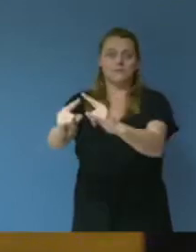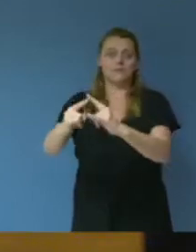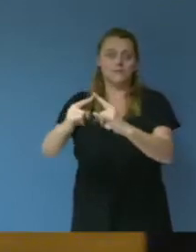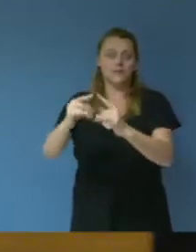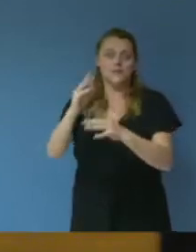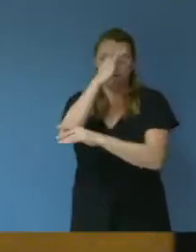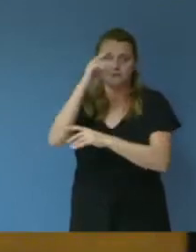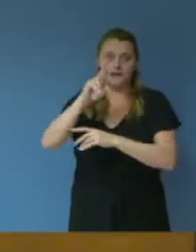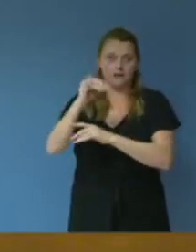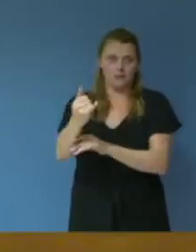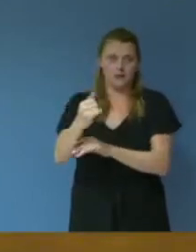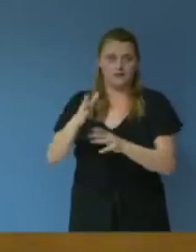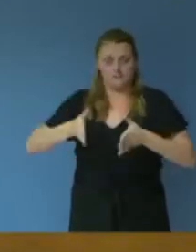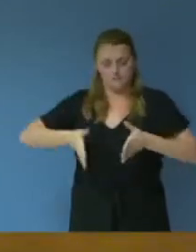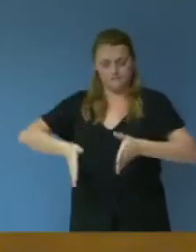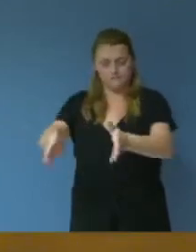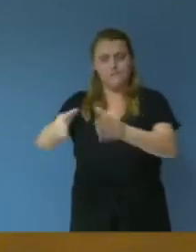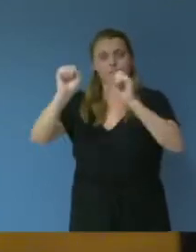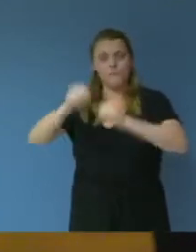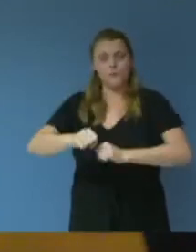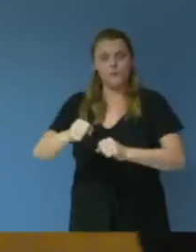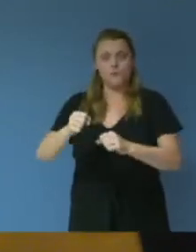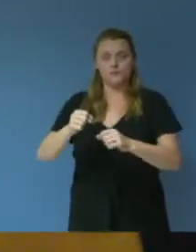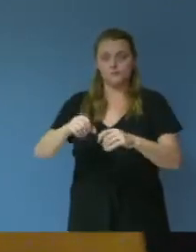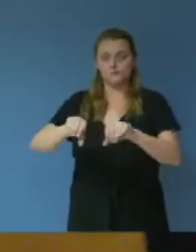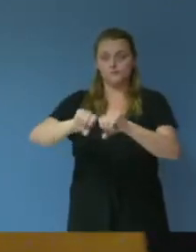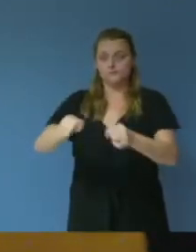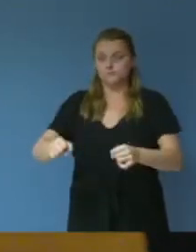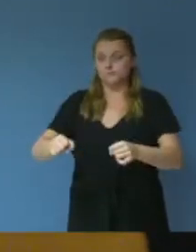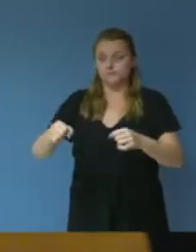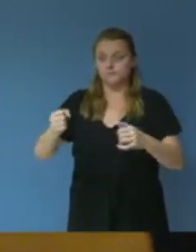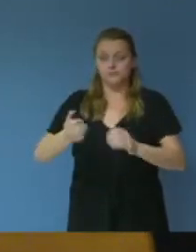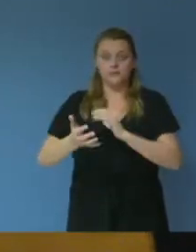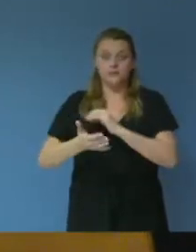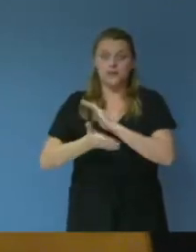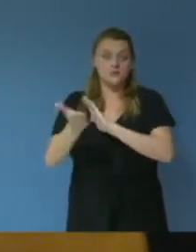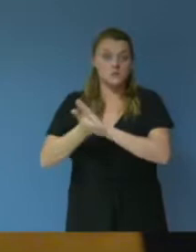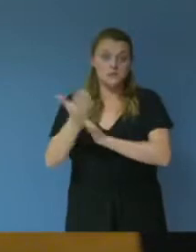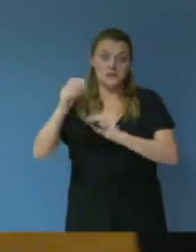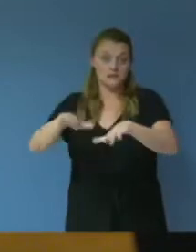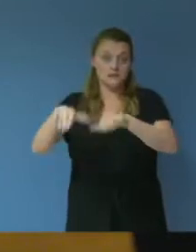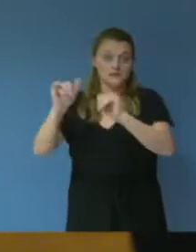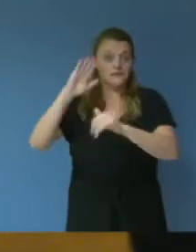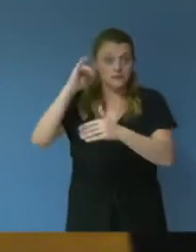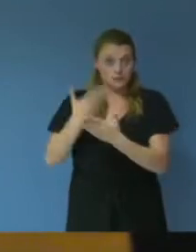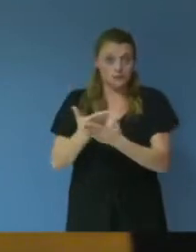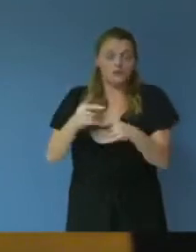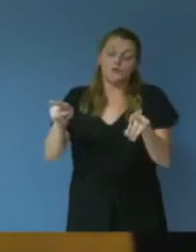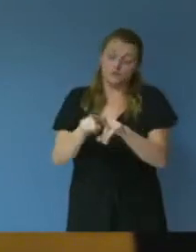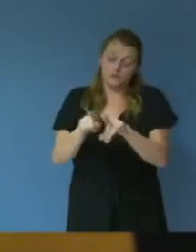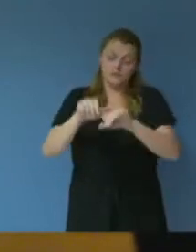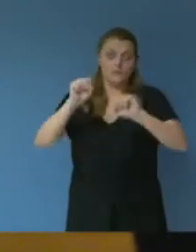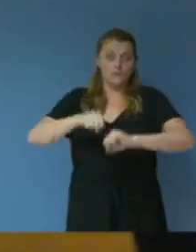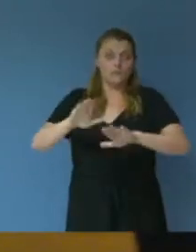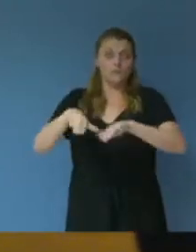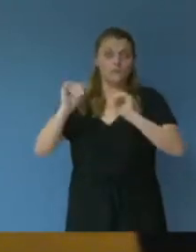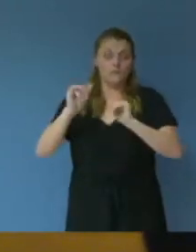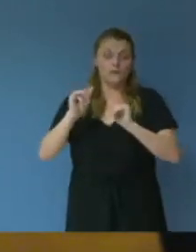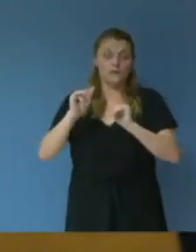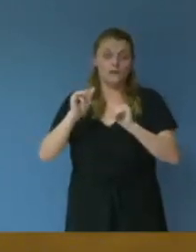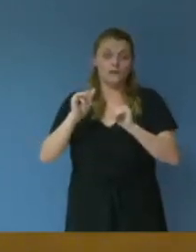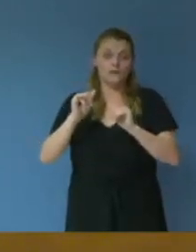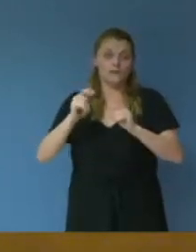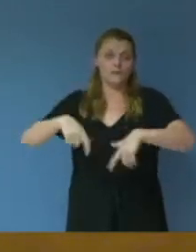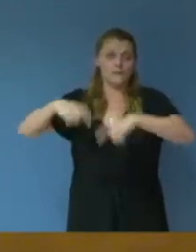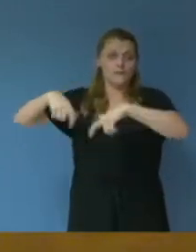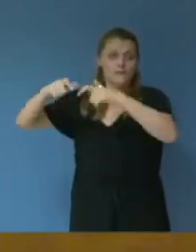pense, pour mettre fin à un éclairage interne de nuit de bâtiments publics. Je ne voudrais pas ici faire de généralisation, mais plusieurs